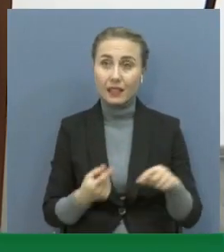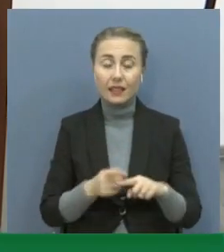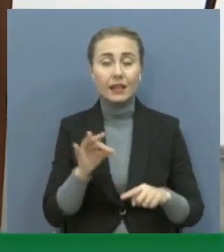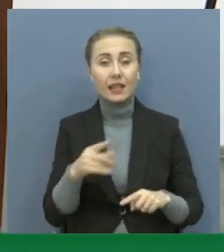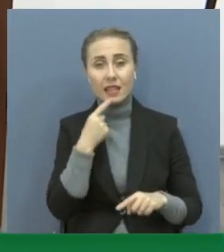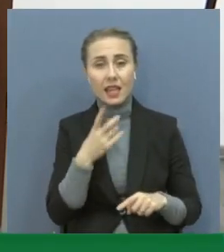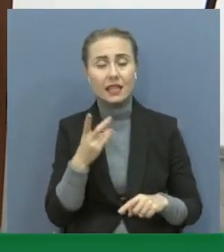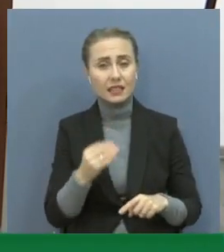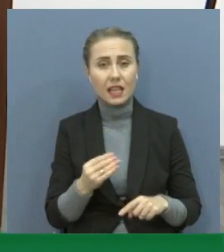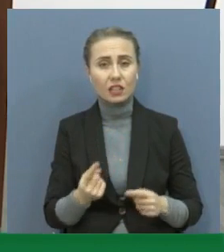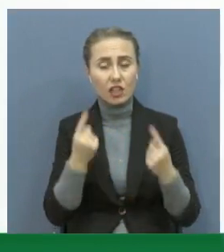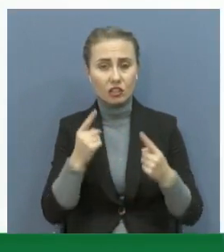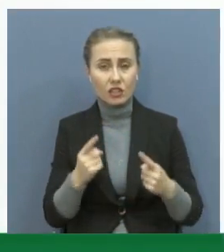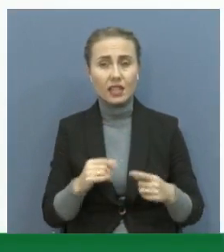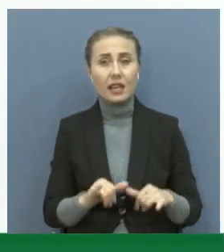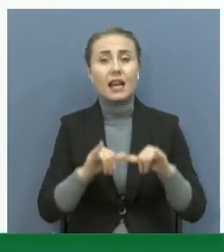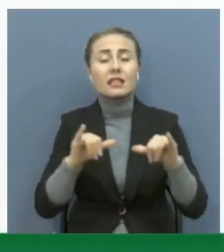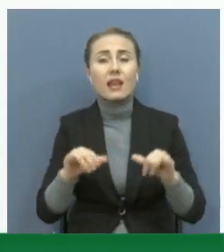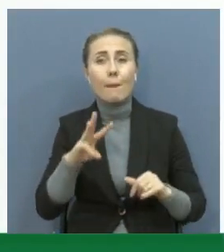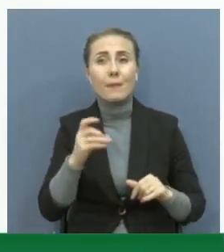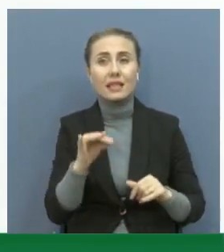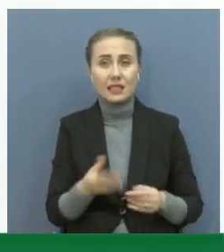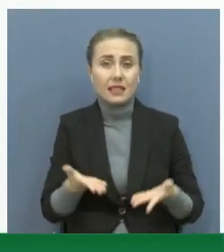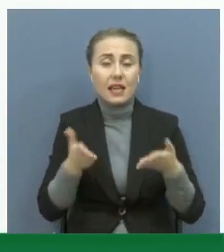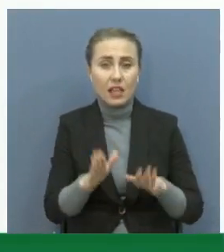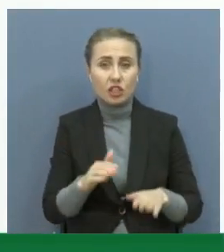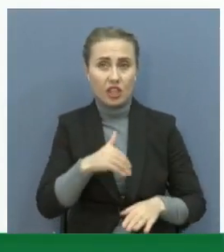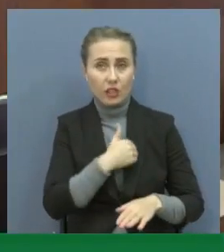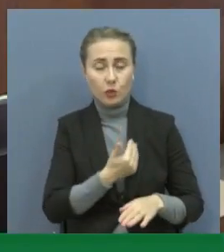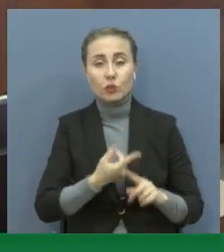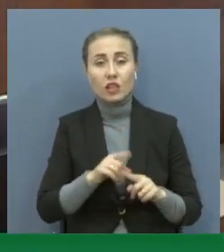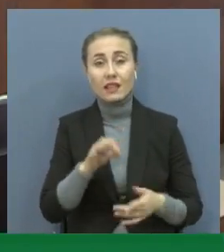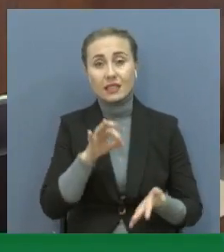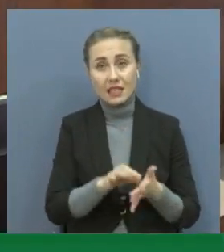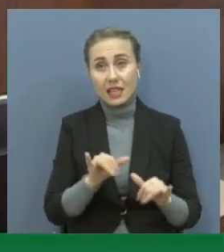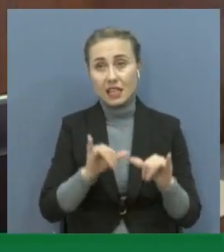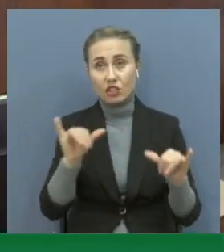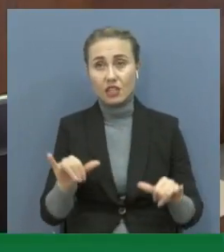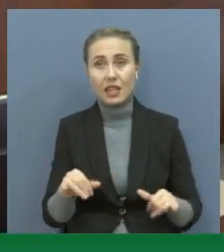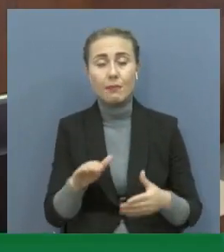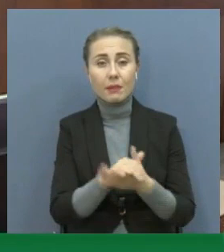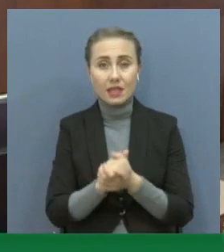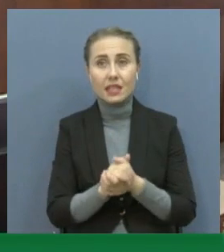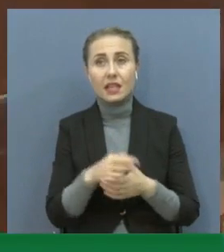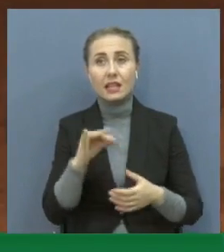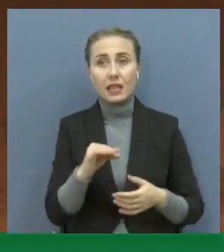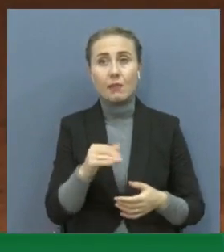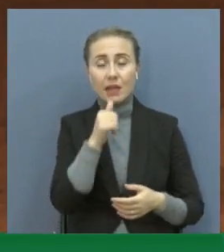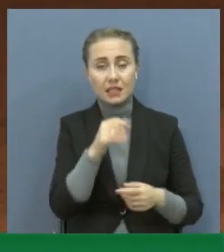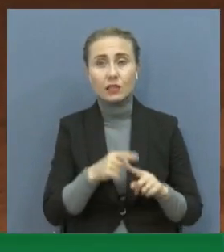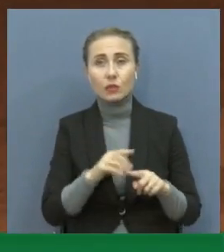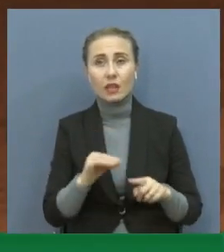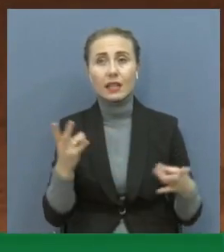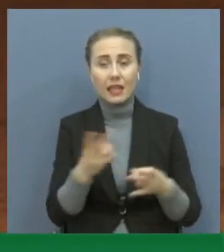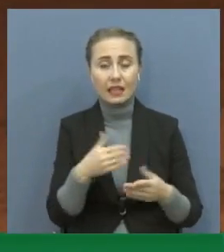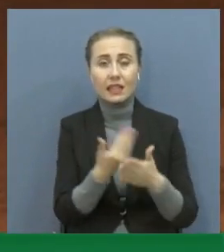незначительную положительную динамику, темпы развития медиации все же оставляют желать лучшего. В целях расширения применения примирительных процедур следует